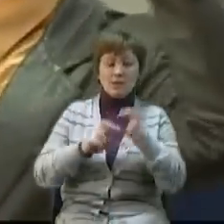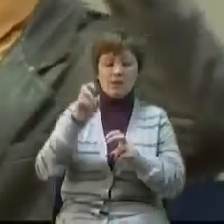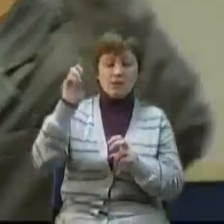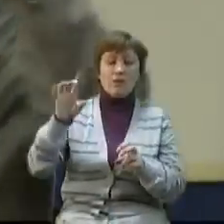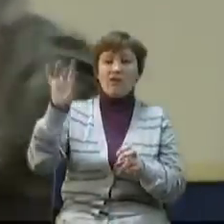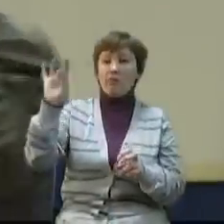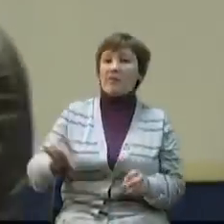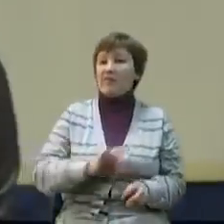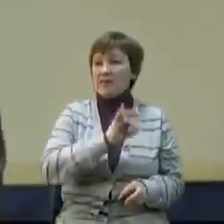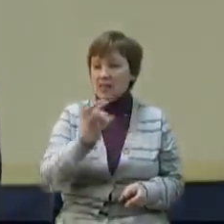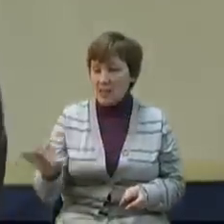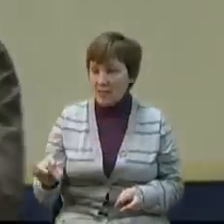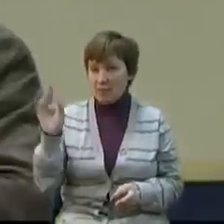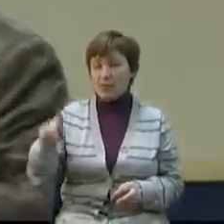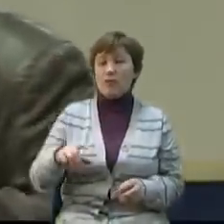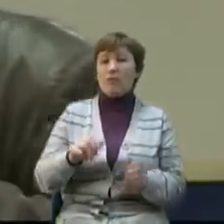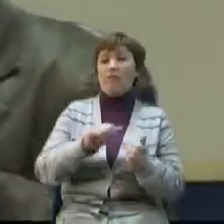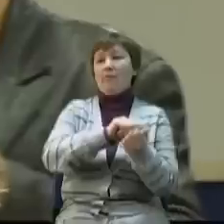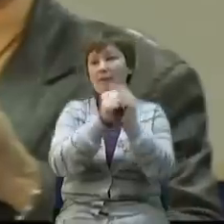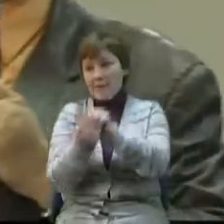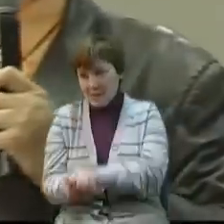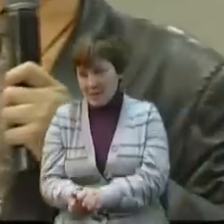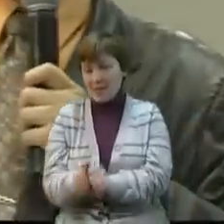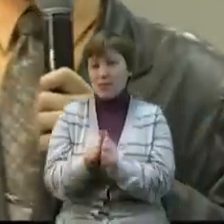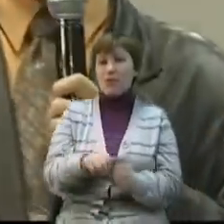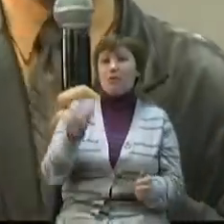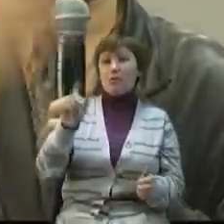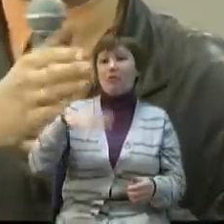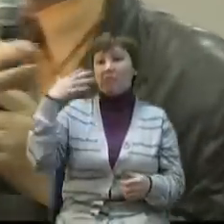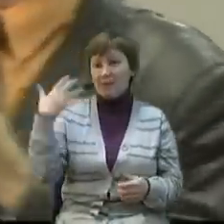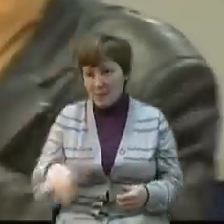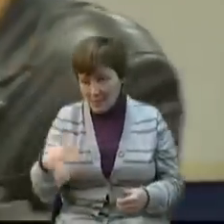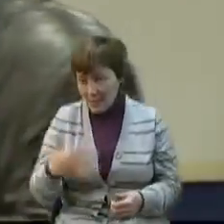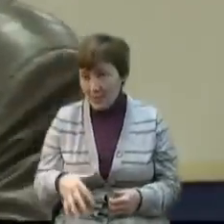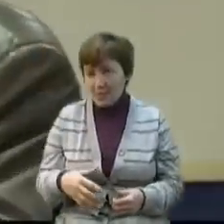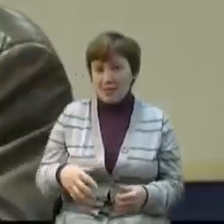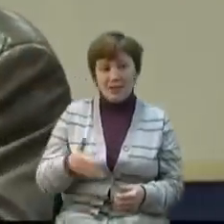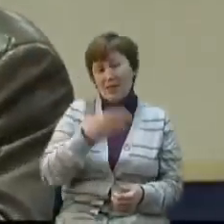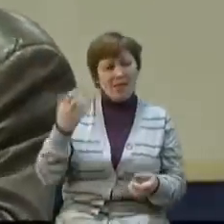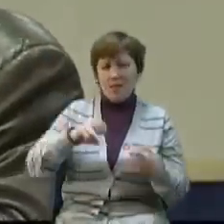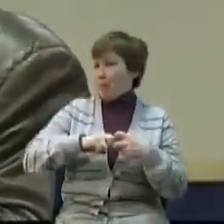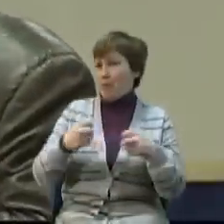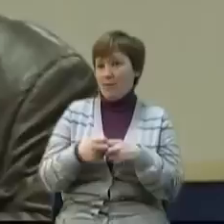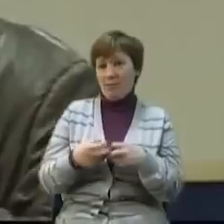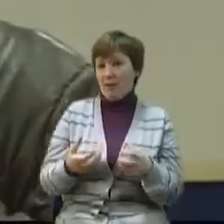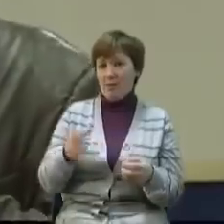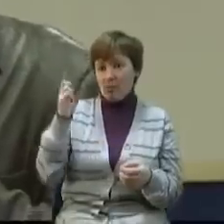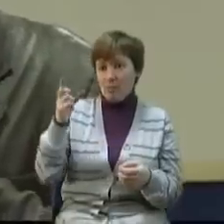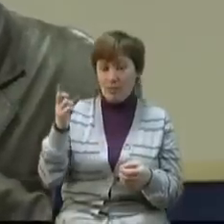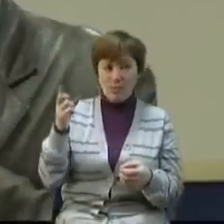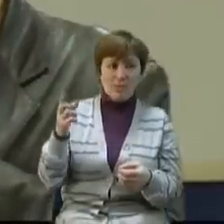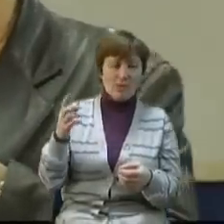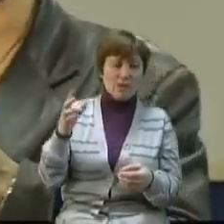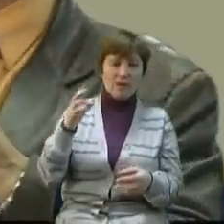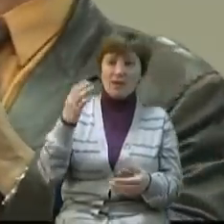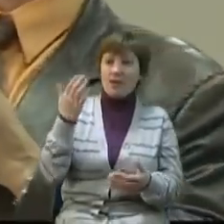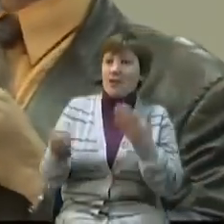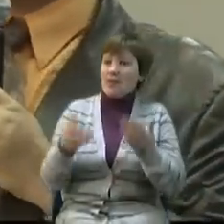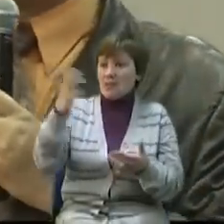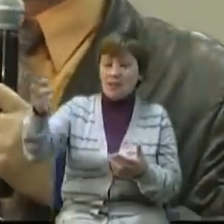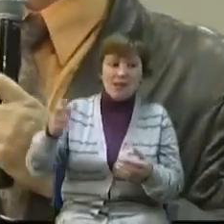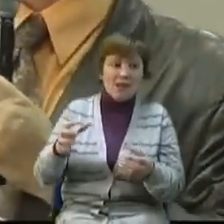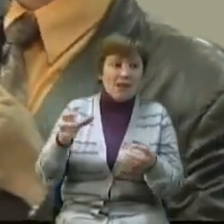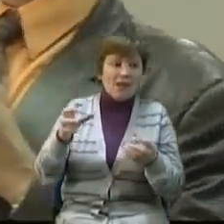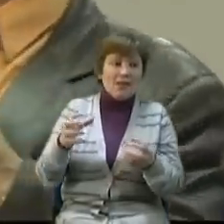через Писание мне привел в баптистскую церковь, из баптистской через Писание в пятидесятники, нет проблем, Бог, если ты взялся за Него,